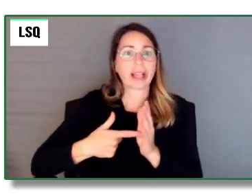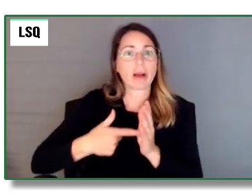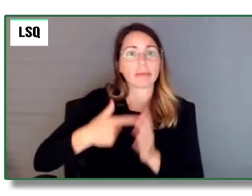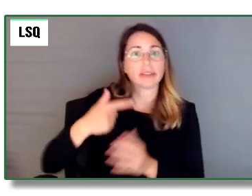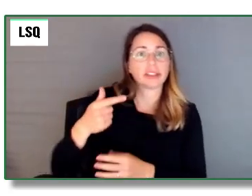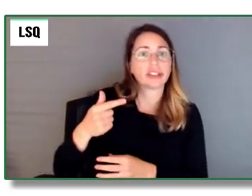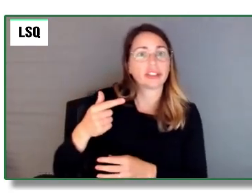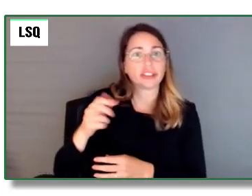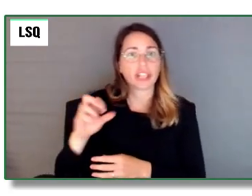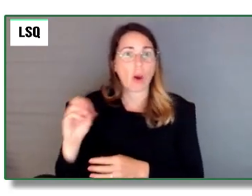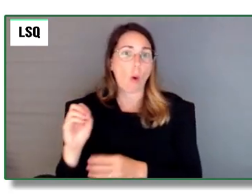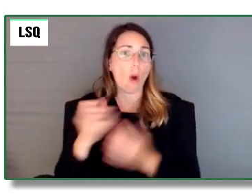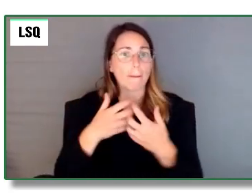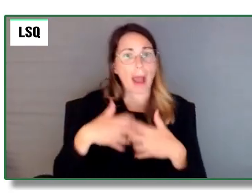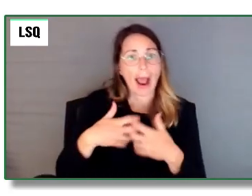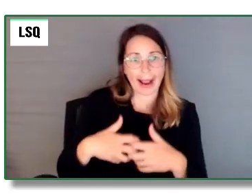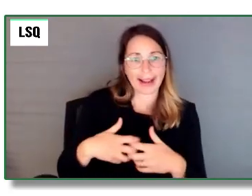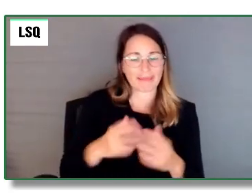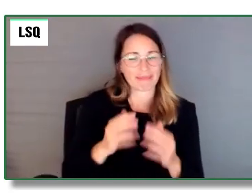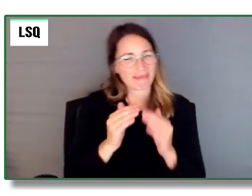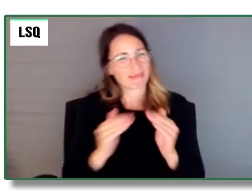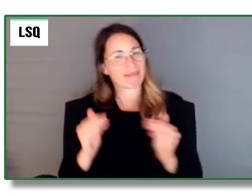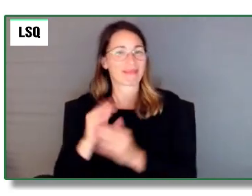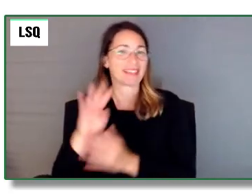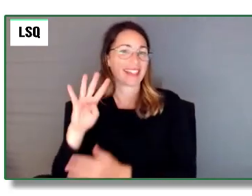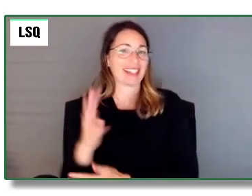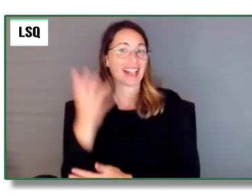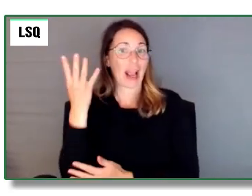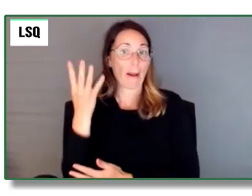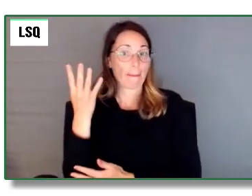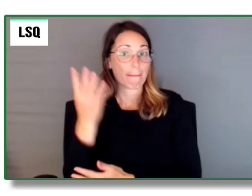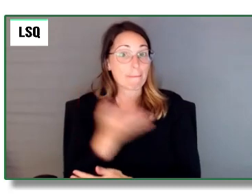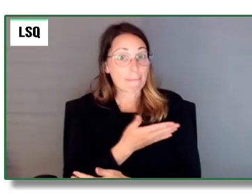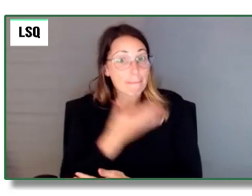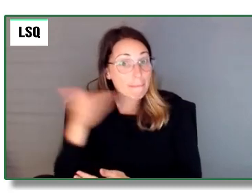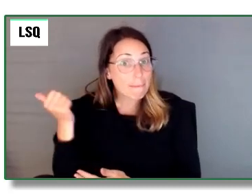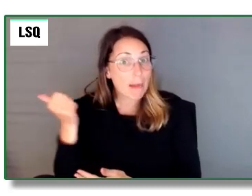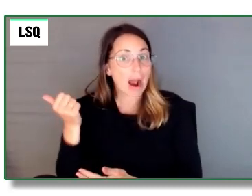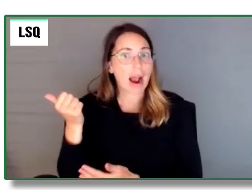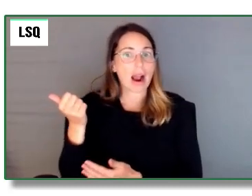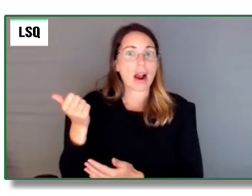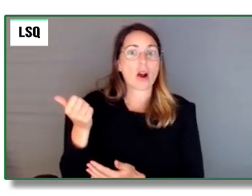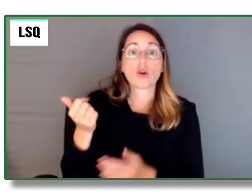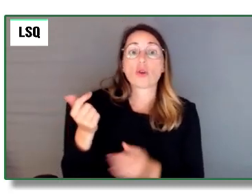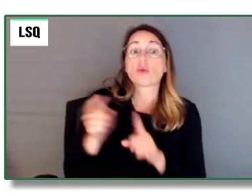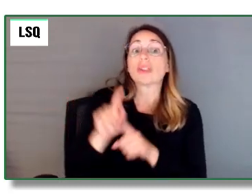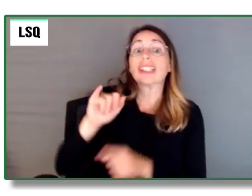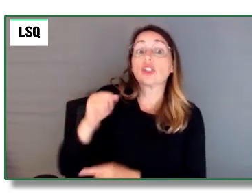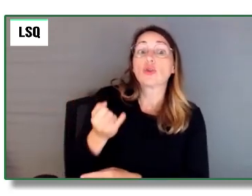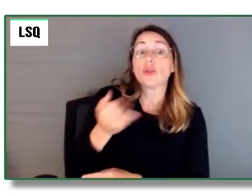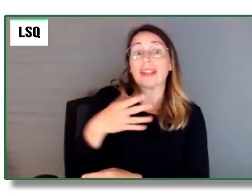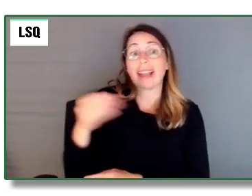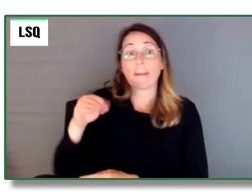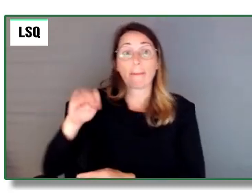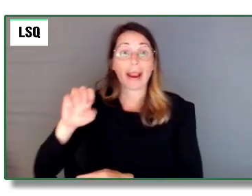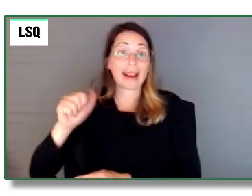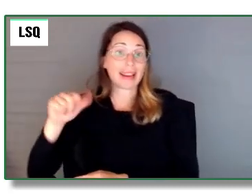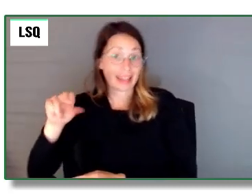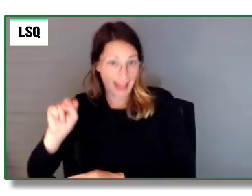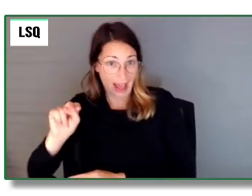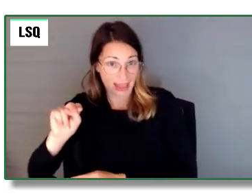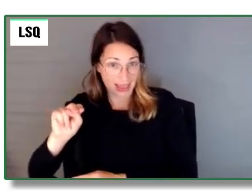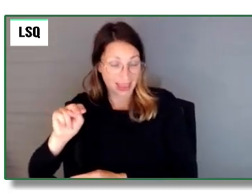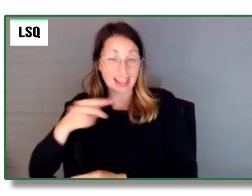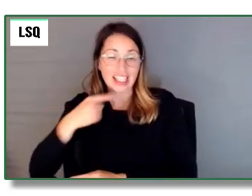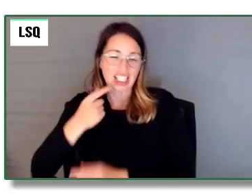4, il nous faut avoir de meilleures toilettes. Lucy, Julie et Megan l'ont dit clairement. Numéro 3, on